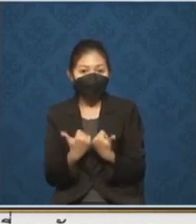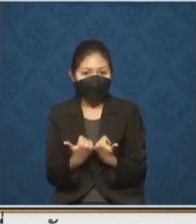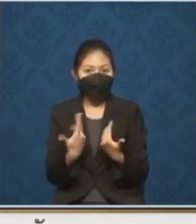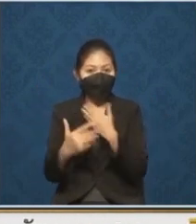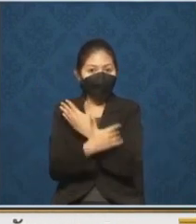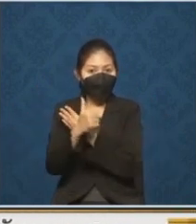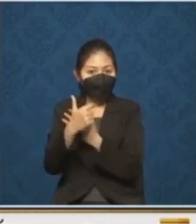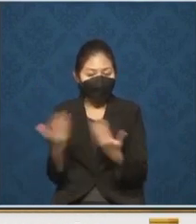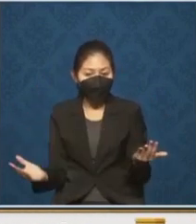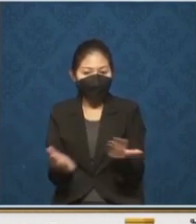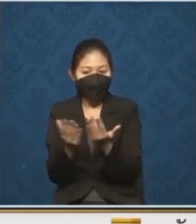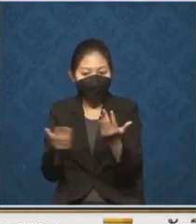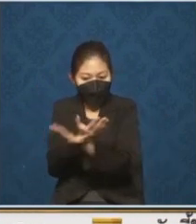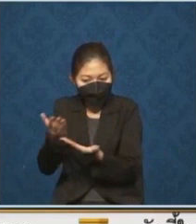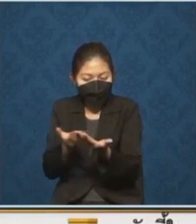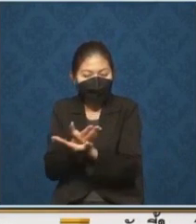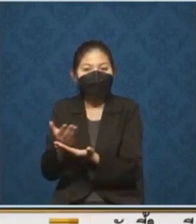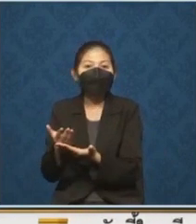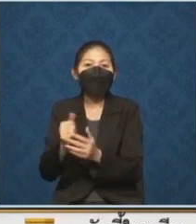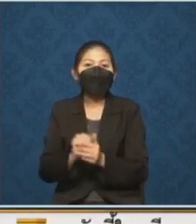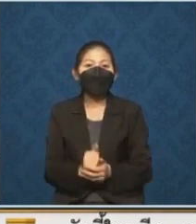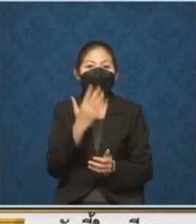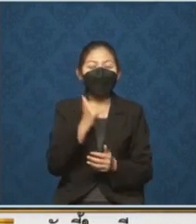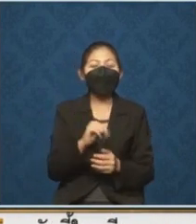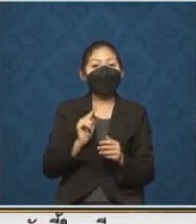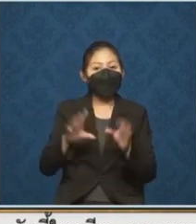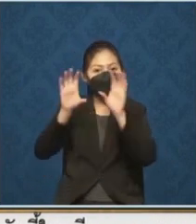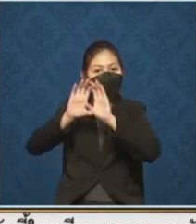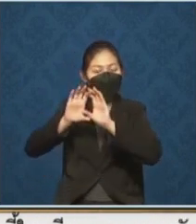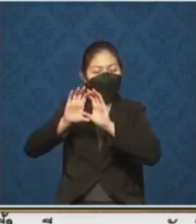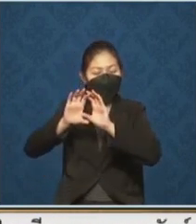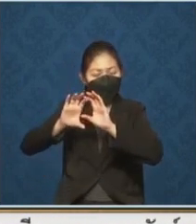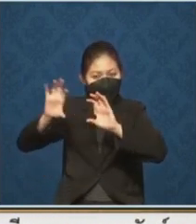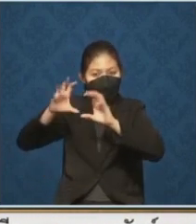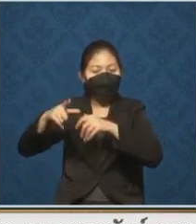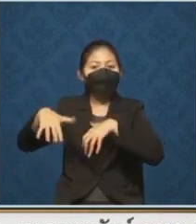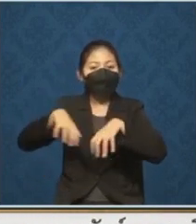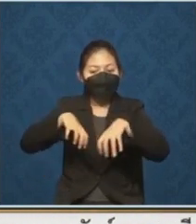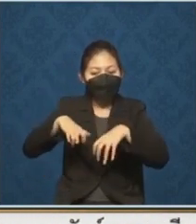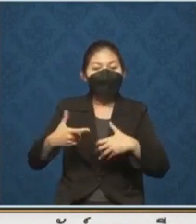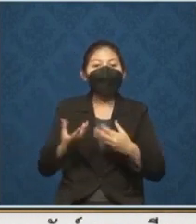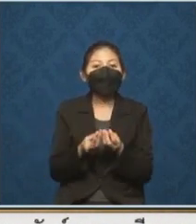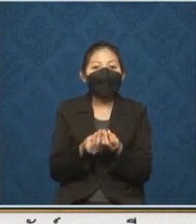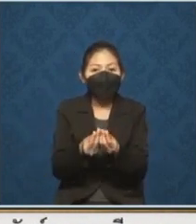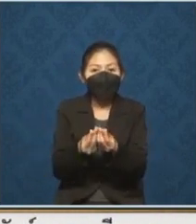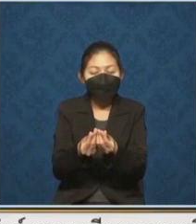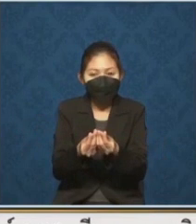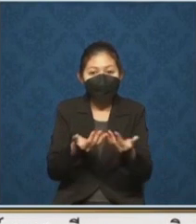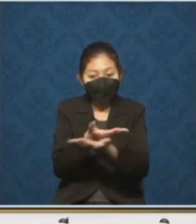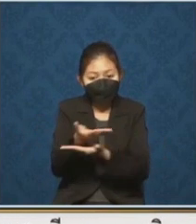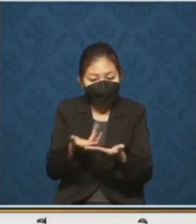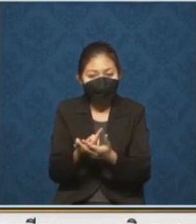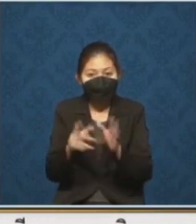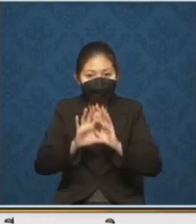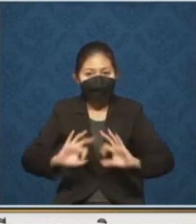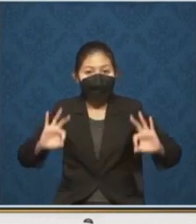โดยปวิติเนี่ย การไมู ราชการเป็ดินสิ่งที่สำคญที่สุด ก็คือตัวณะ